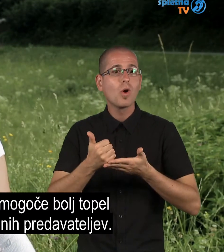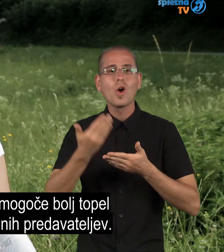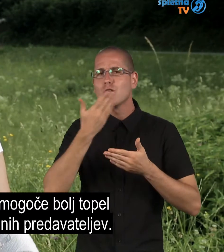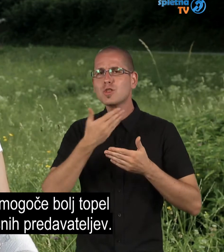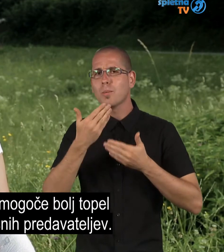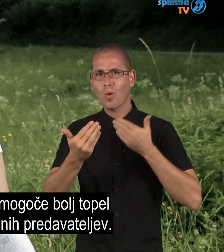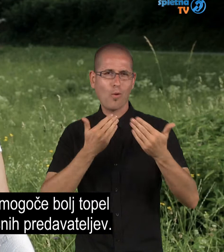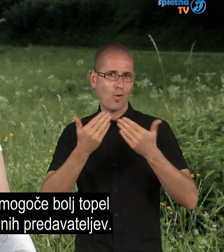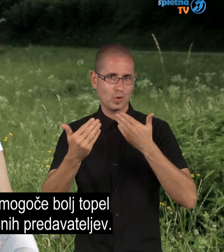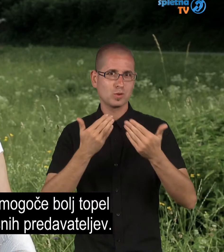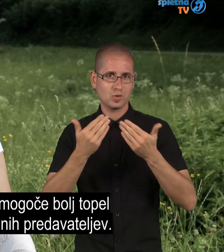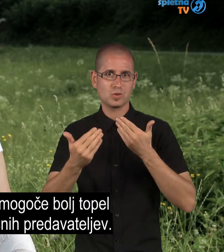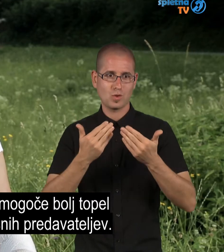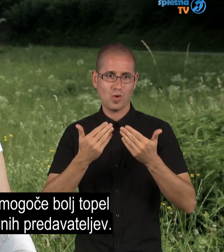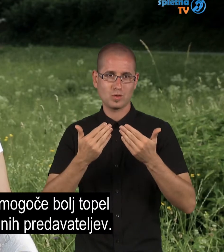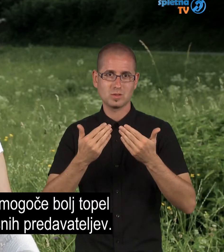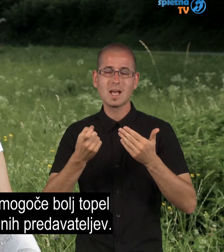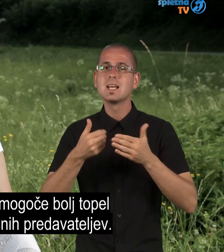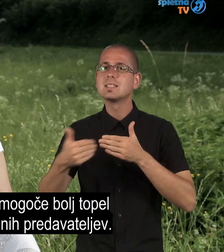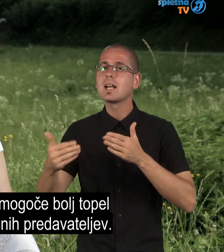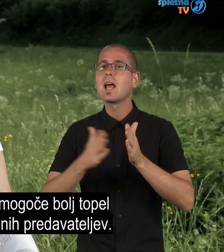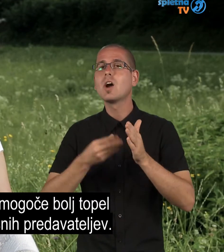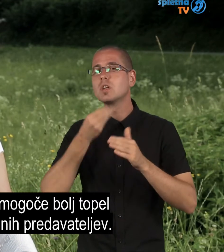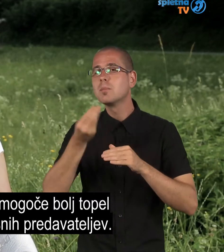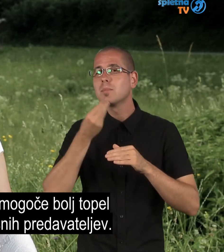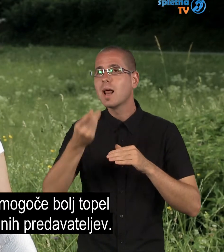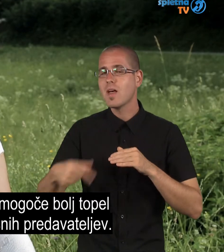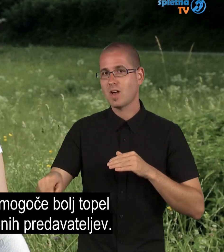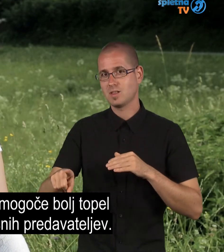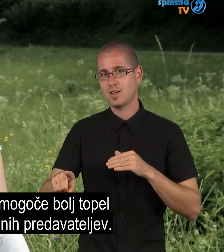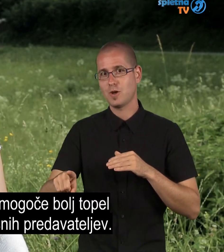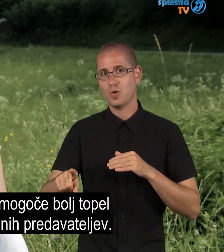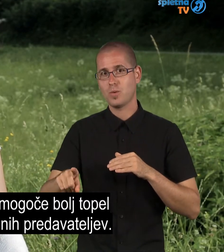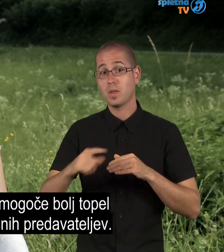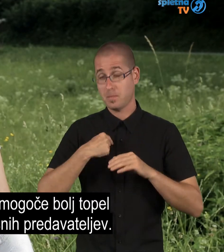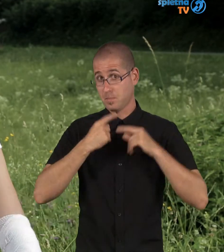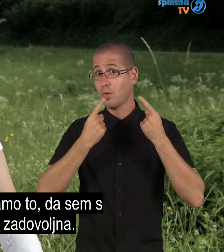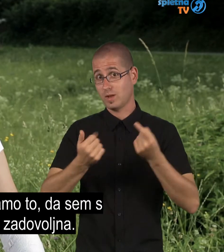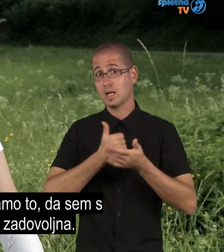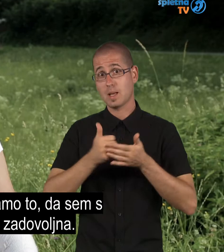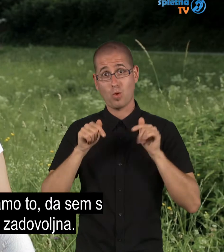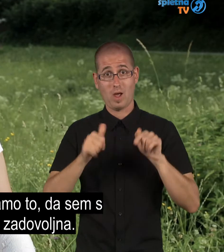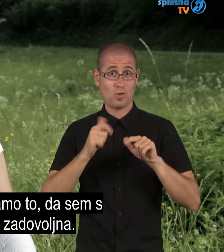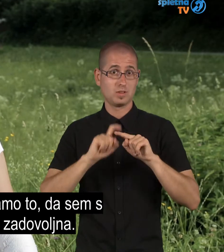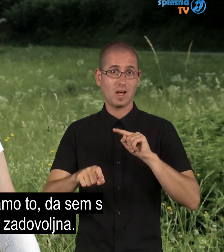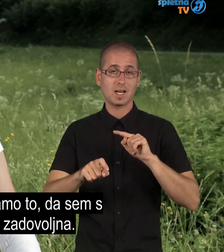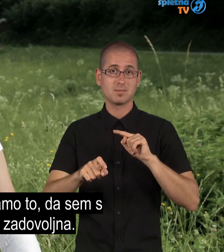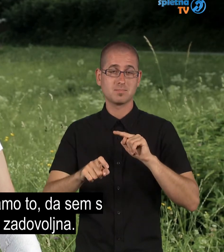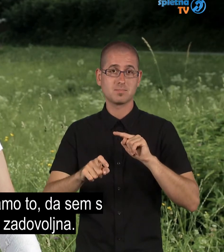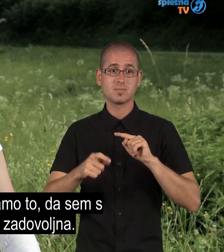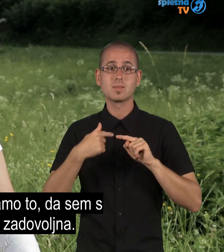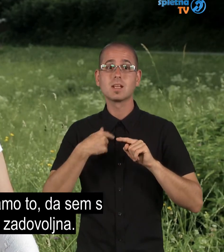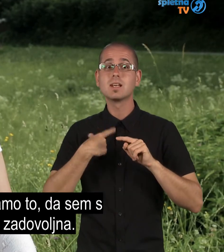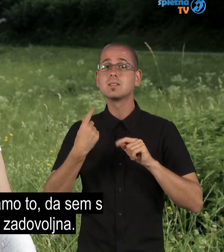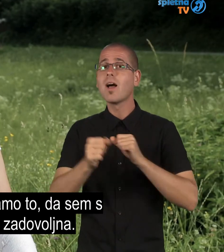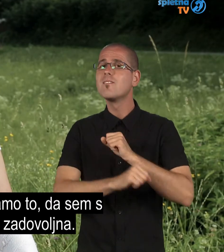samo topel odnos s strani kakšnih predavateljev. In povedala bi samo tole, da